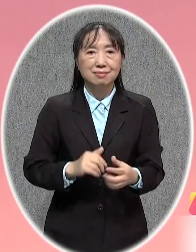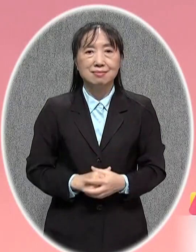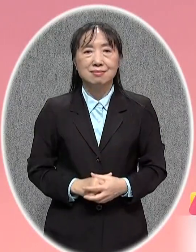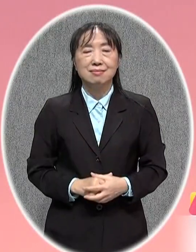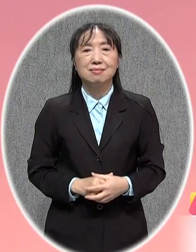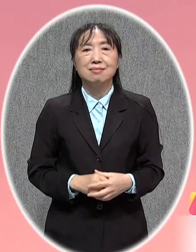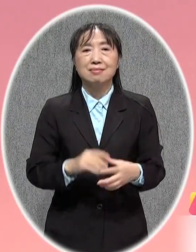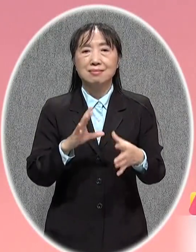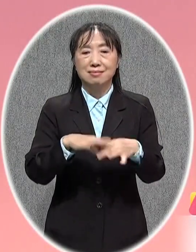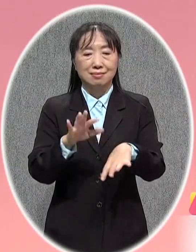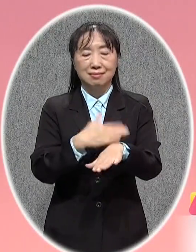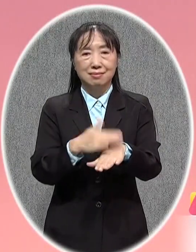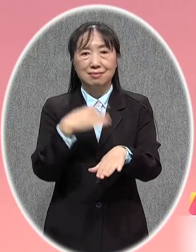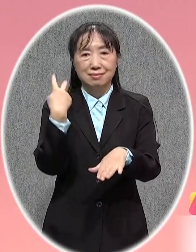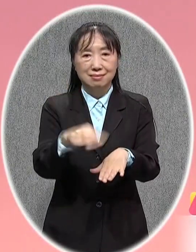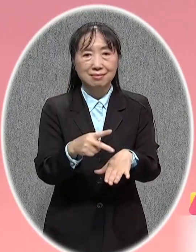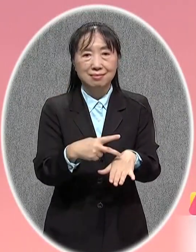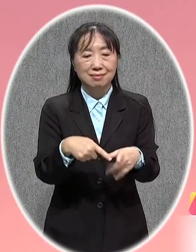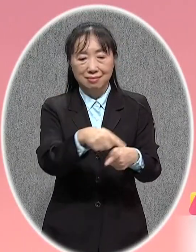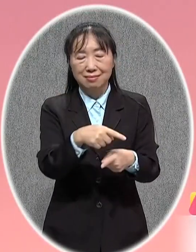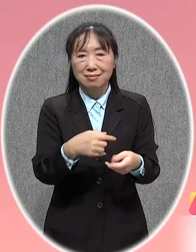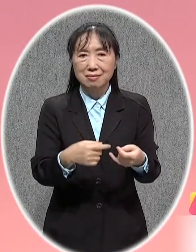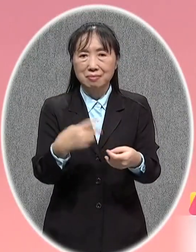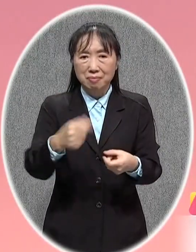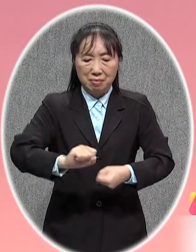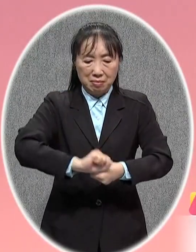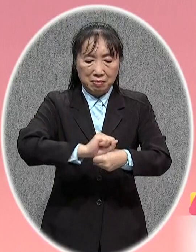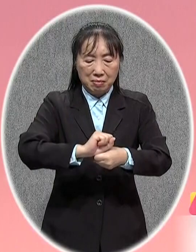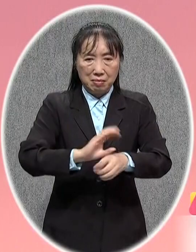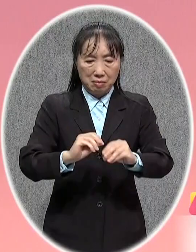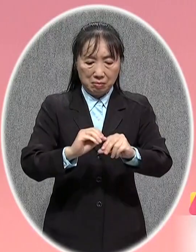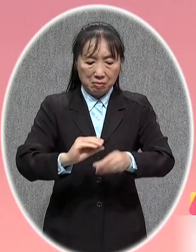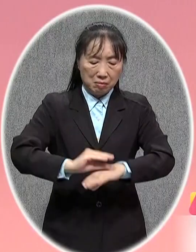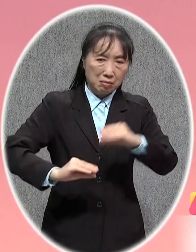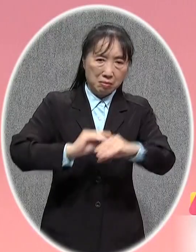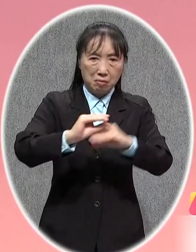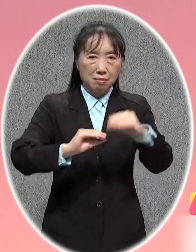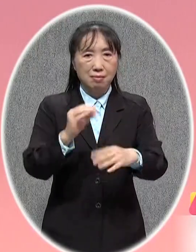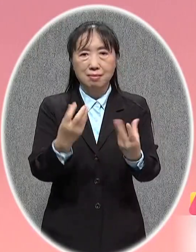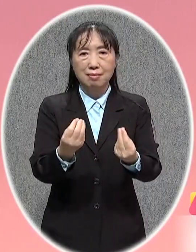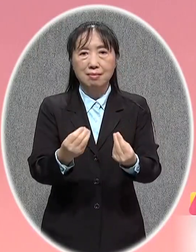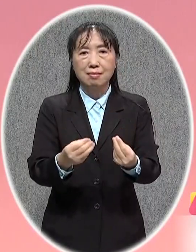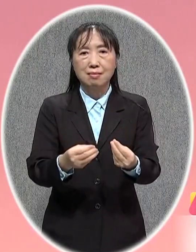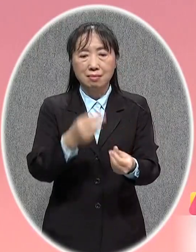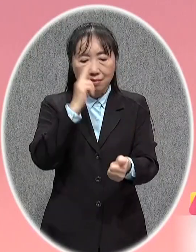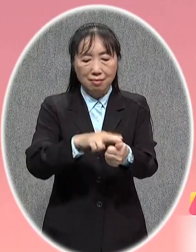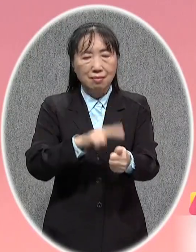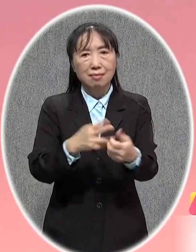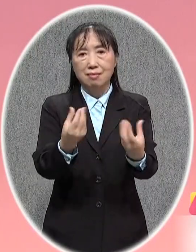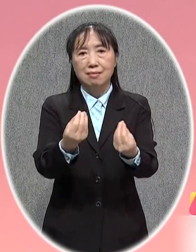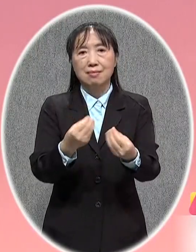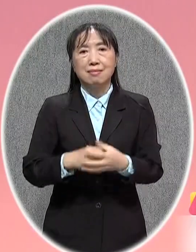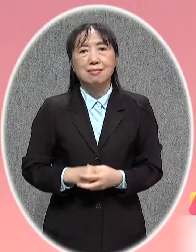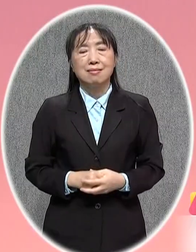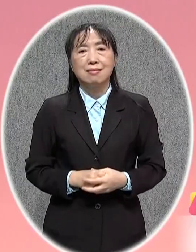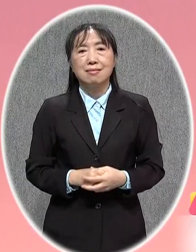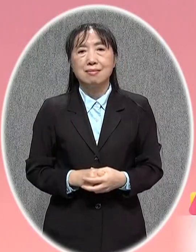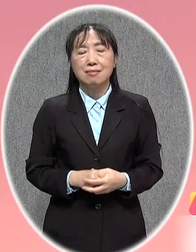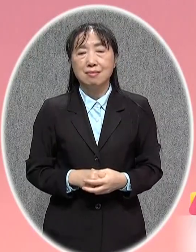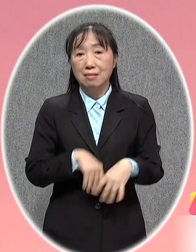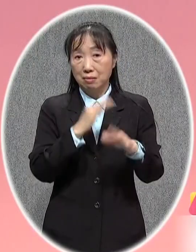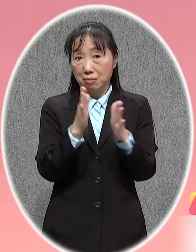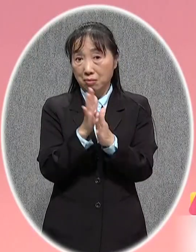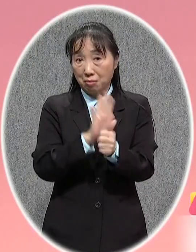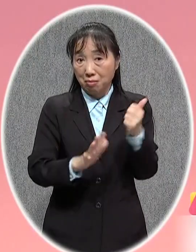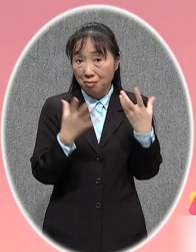不会菌生，不会回填，所以不会对之礁体产生严重的破坏。那当然，是不是完全没